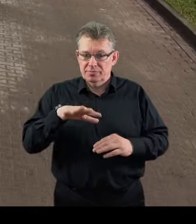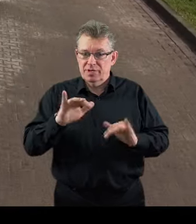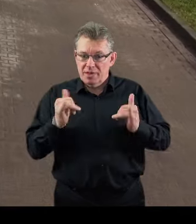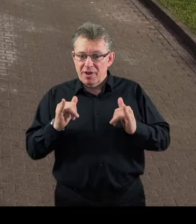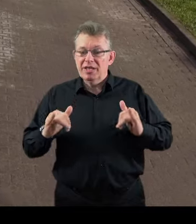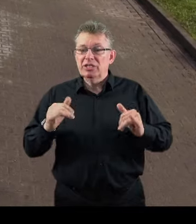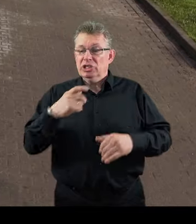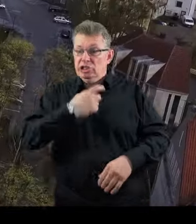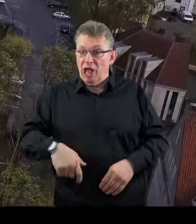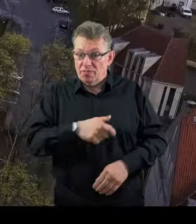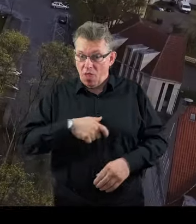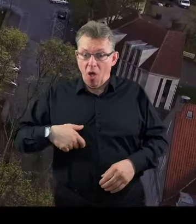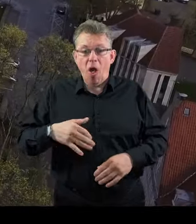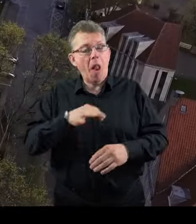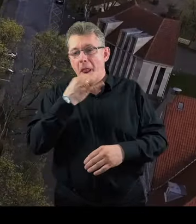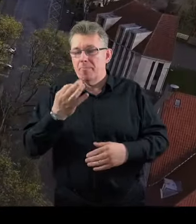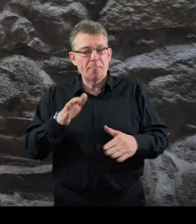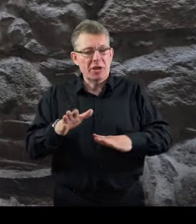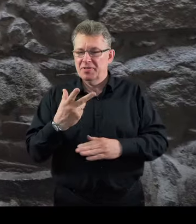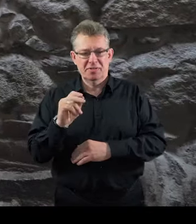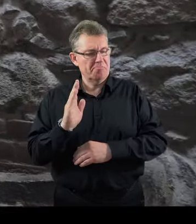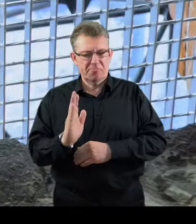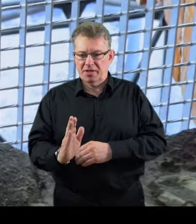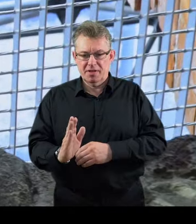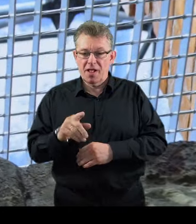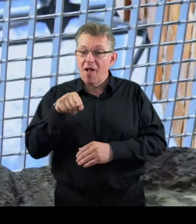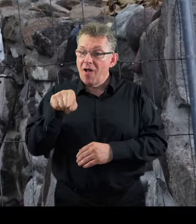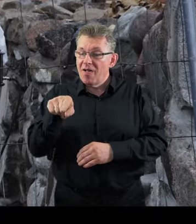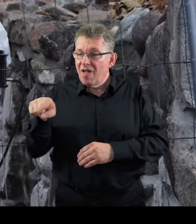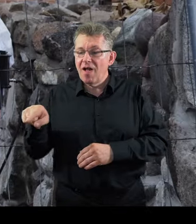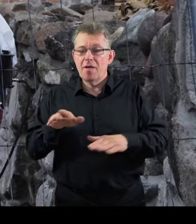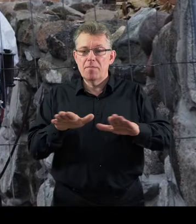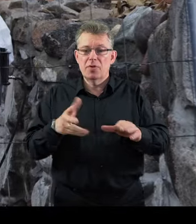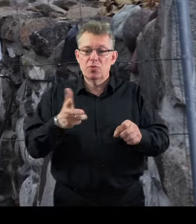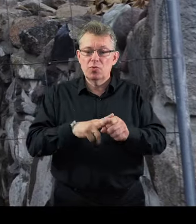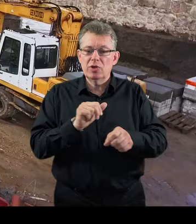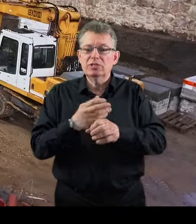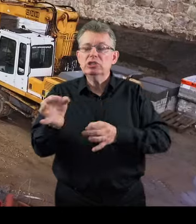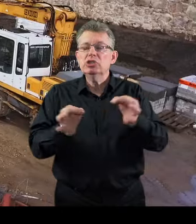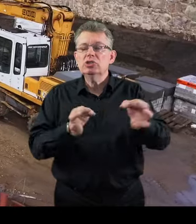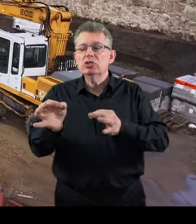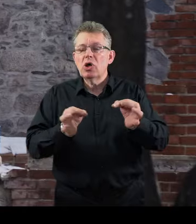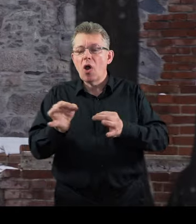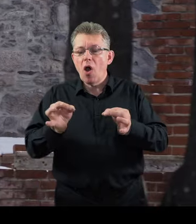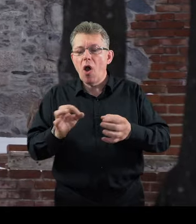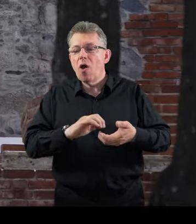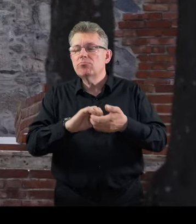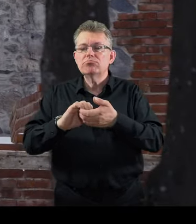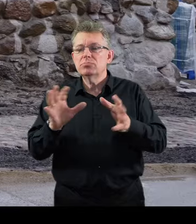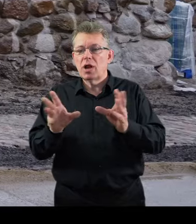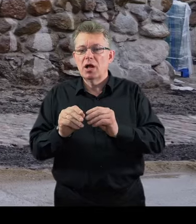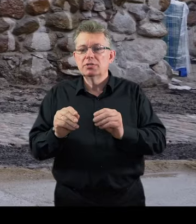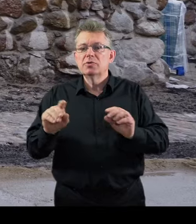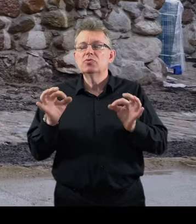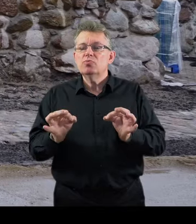to myślę, że w Szczytnie lepszej miejscówki nie będzie. Takie miejsca, które są historyczne, współgrają z